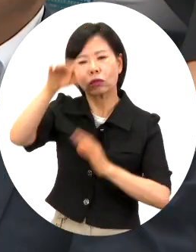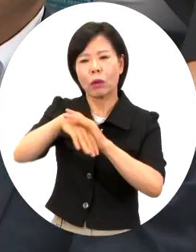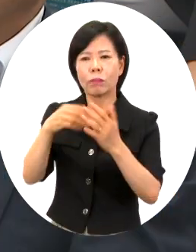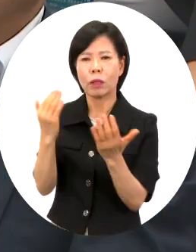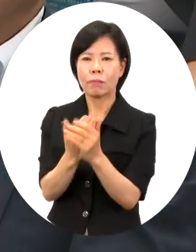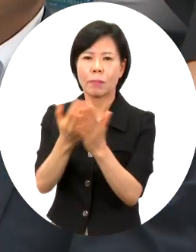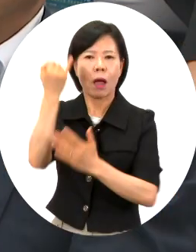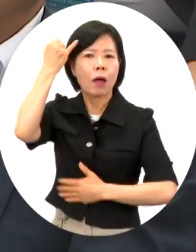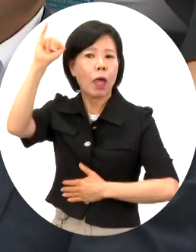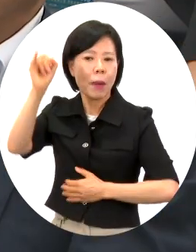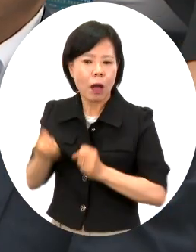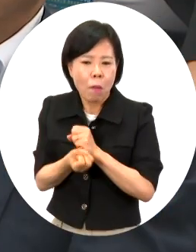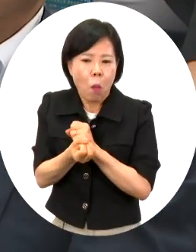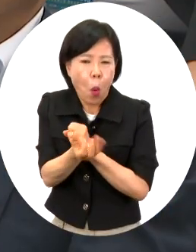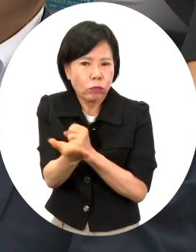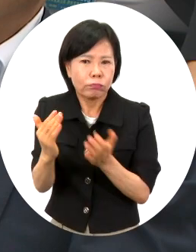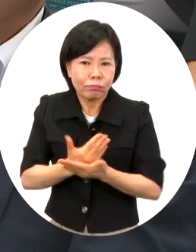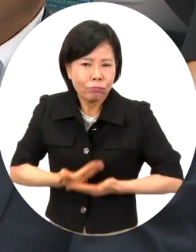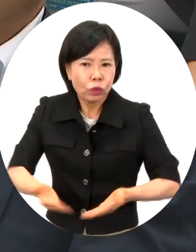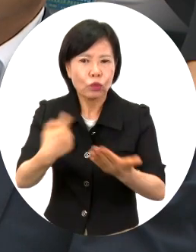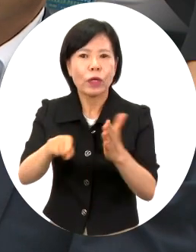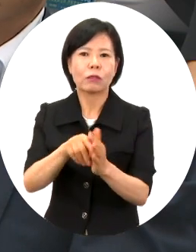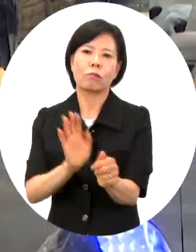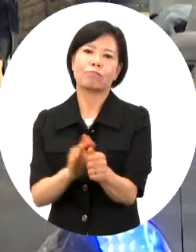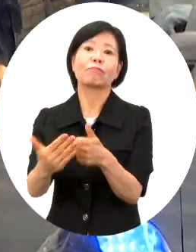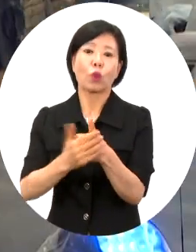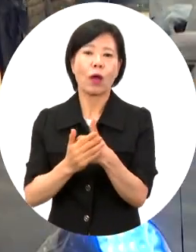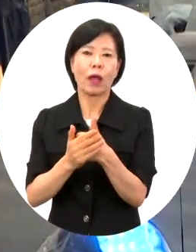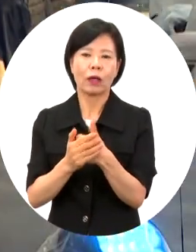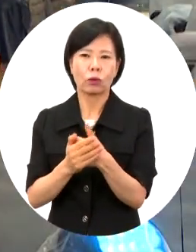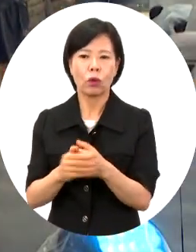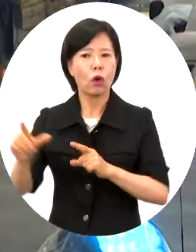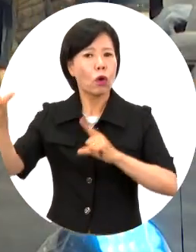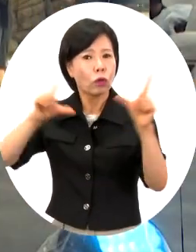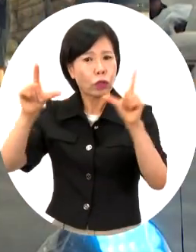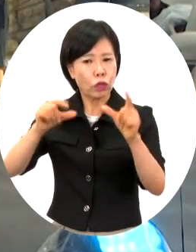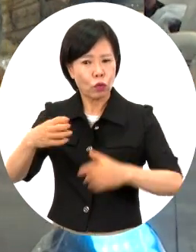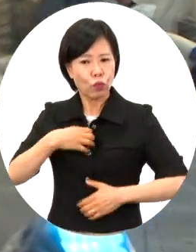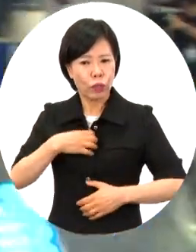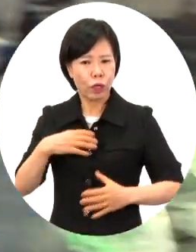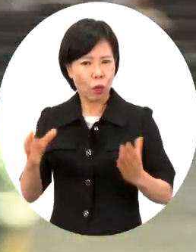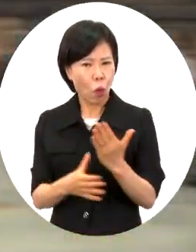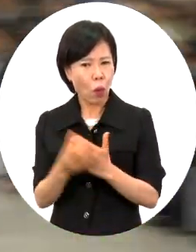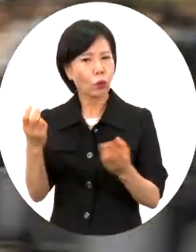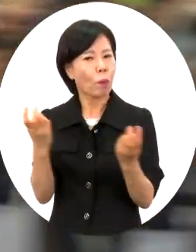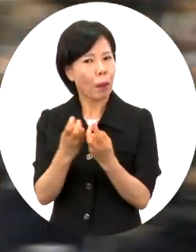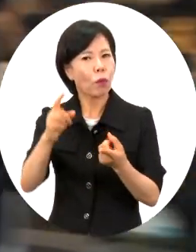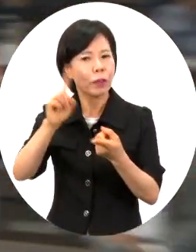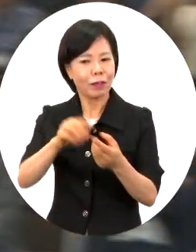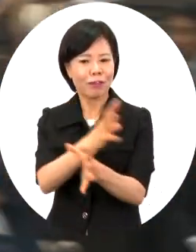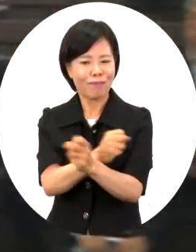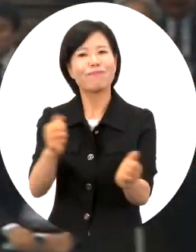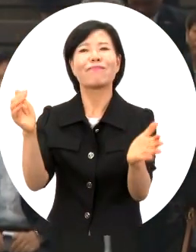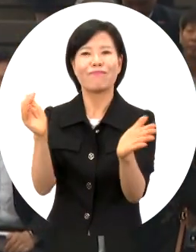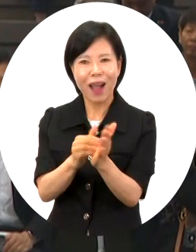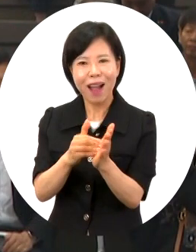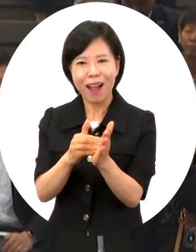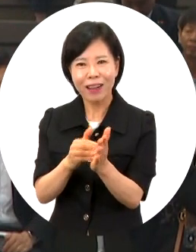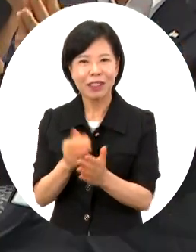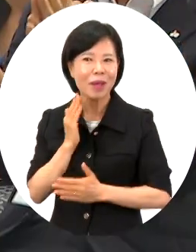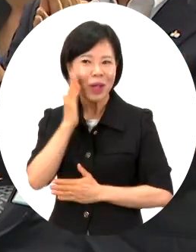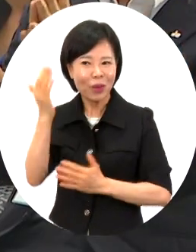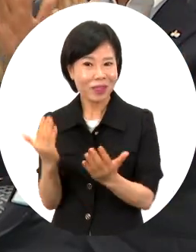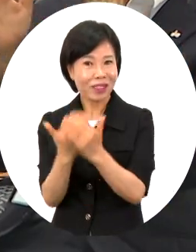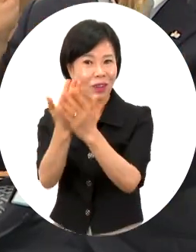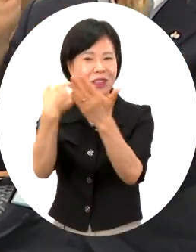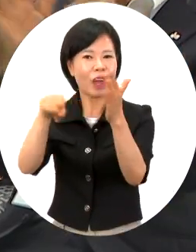농업기술과 스마트 농업기술 개발 보급 등에 대한 협력도 이뤄집니다. 글로벌 기후위기 공동 대응 방안에 대한 협약도 이뤄져